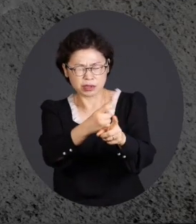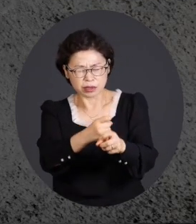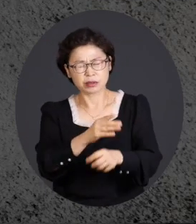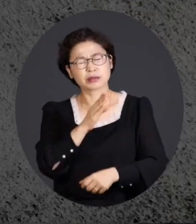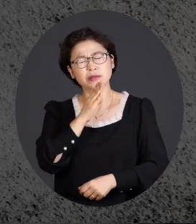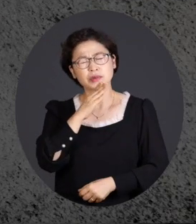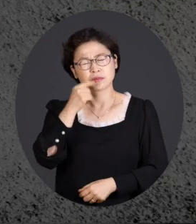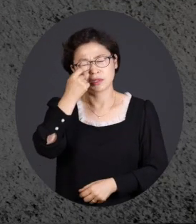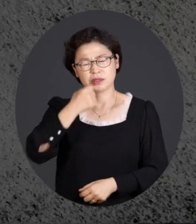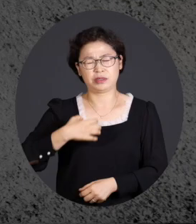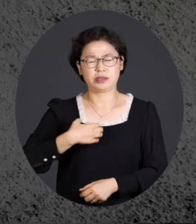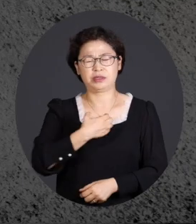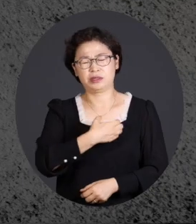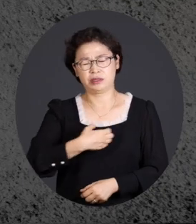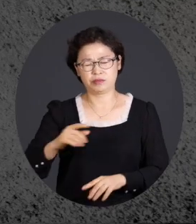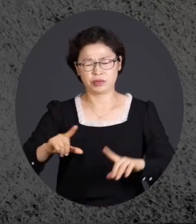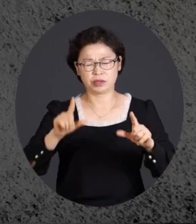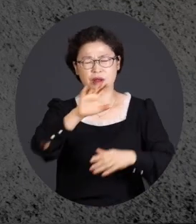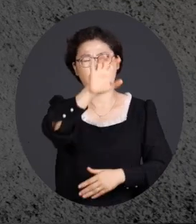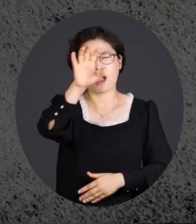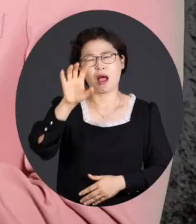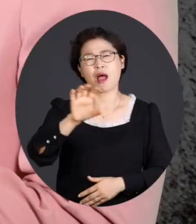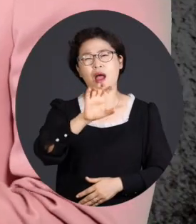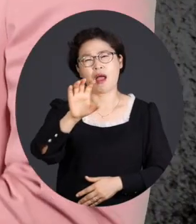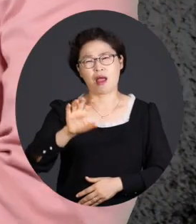비극적 상황이 반복된 것입니다.